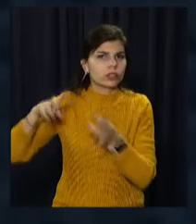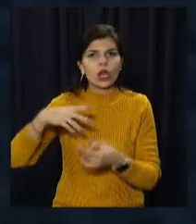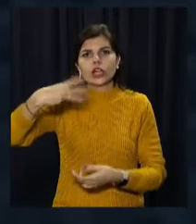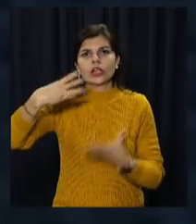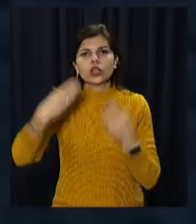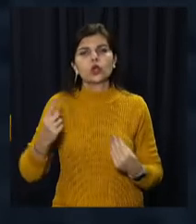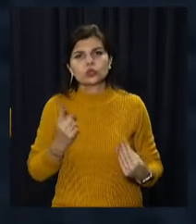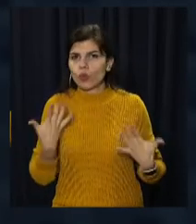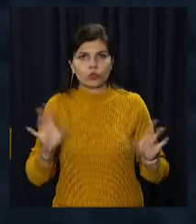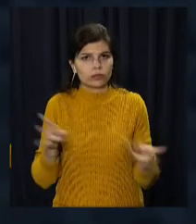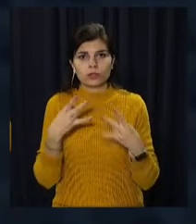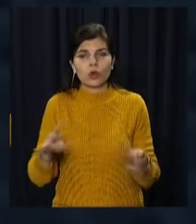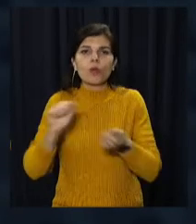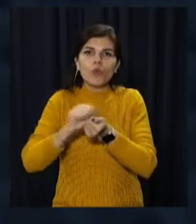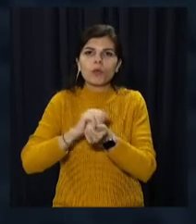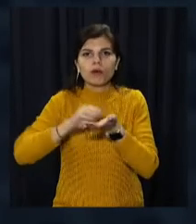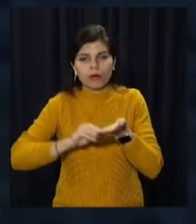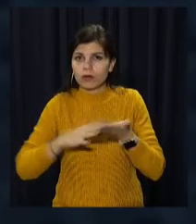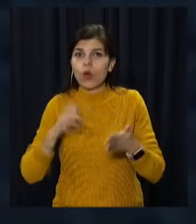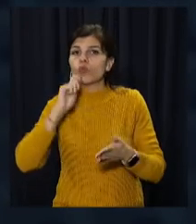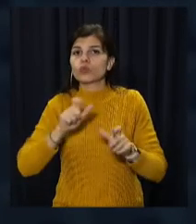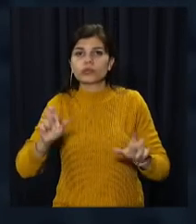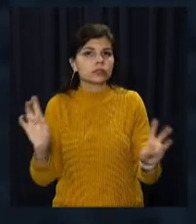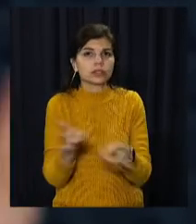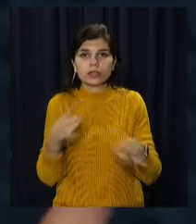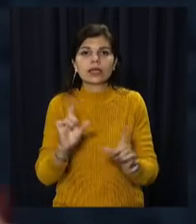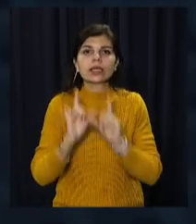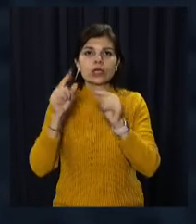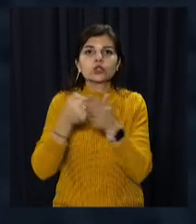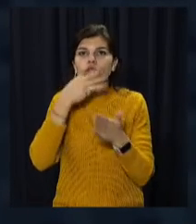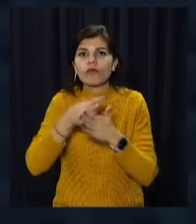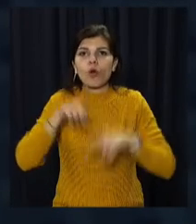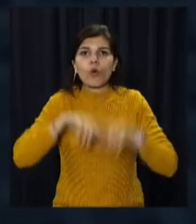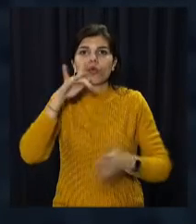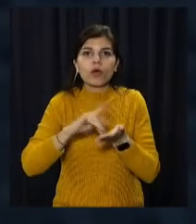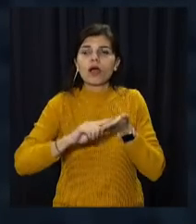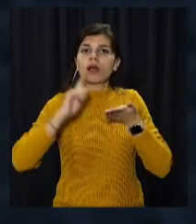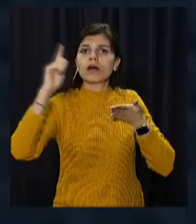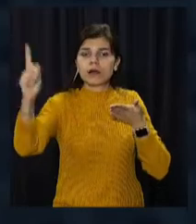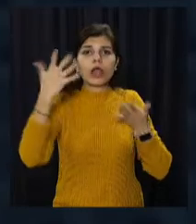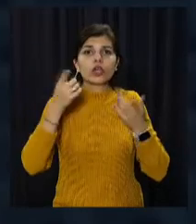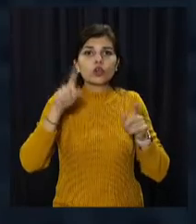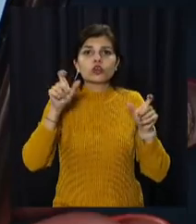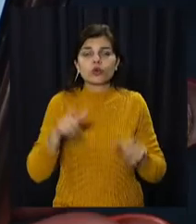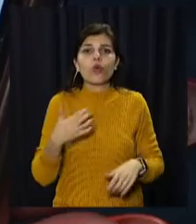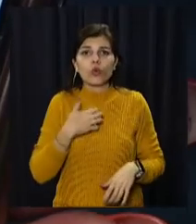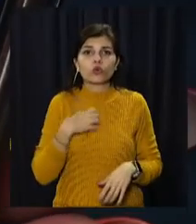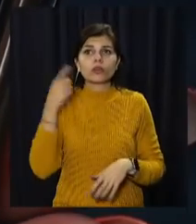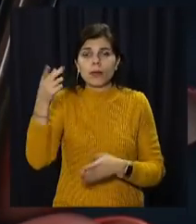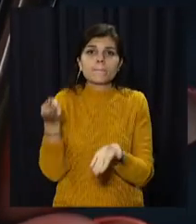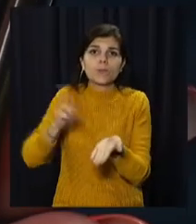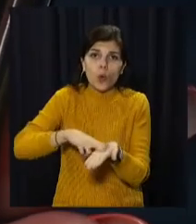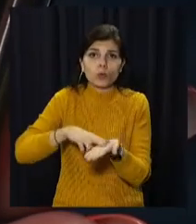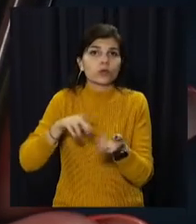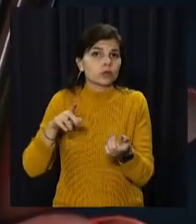установ, 30 днів очікування та папірців. Українцям більше не потрібно буде їхати до свого рідного міста, навіть якщо